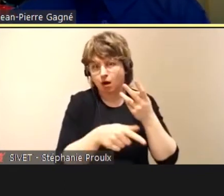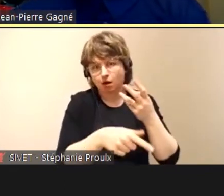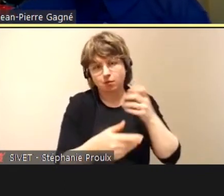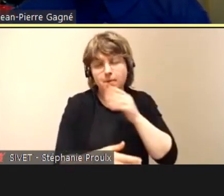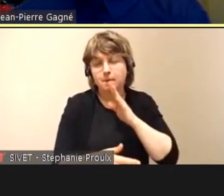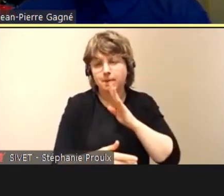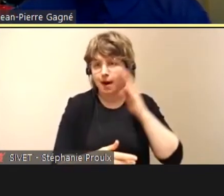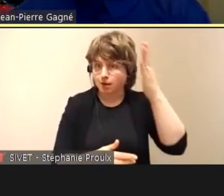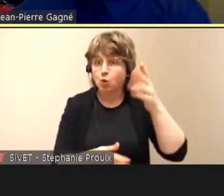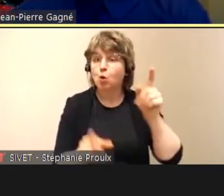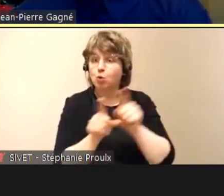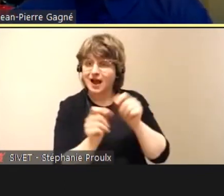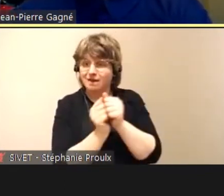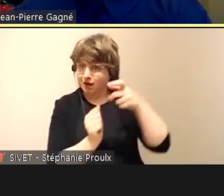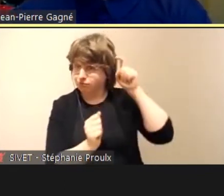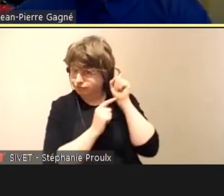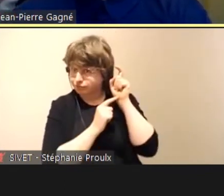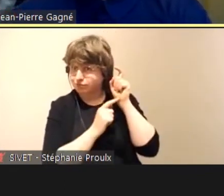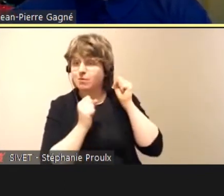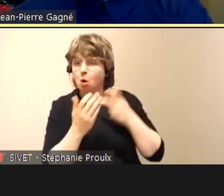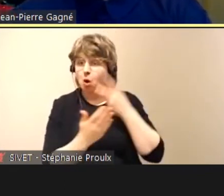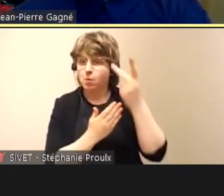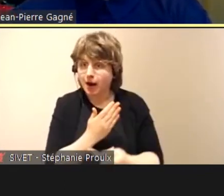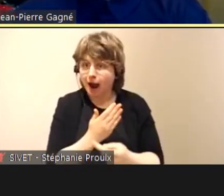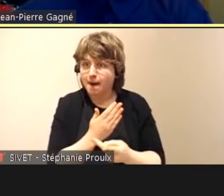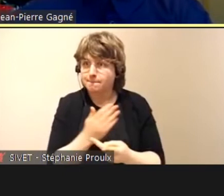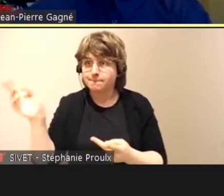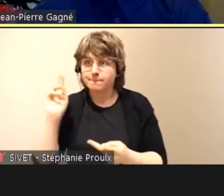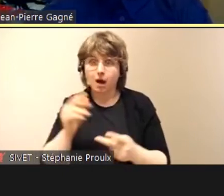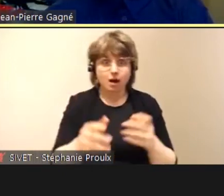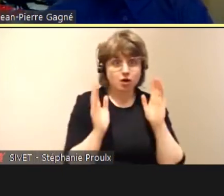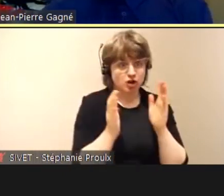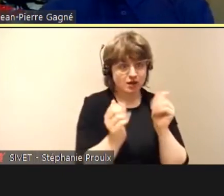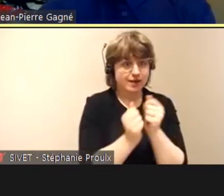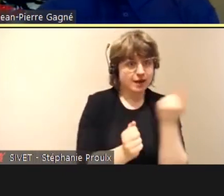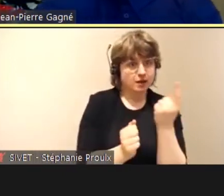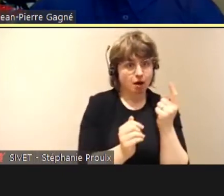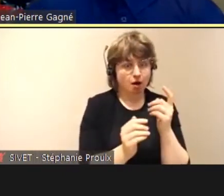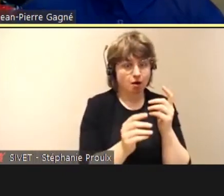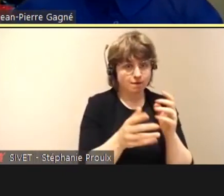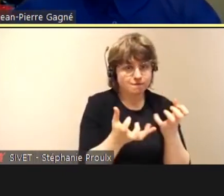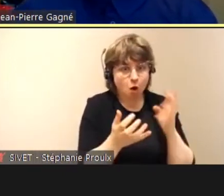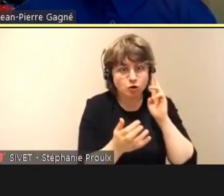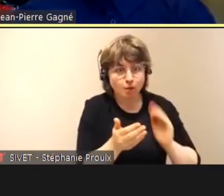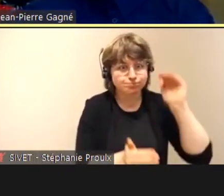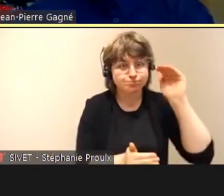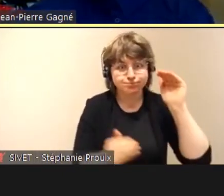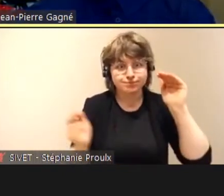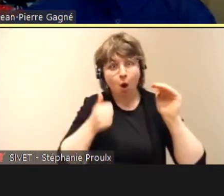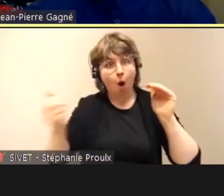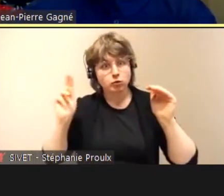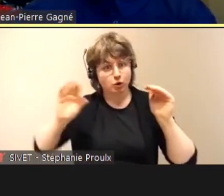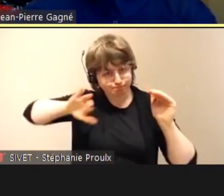peuvent, avec l'aide d'un programme, essayer de réduire le bruit pour qu'on puisse mieux comprendre la parole. Les aides auditives, quand on en a deux,